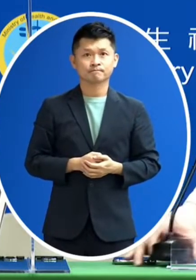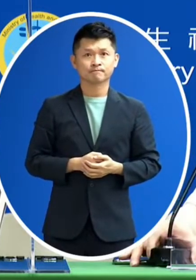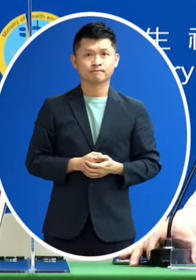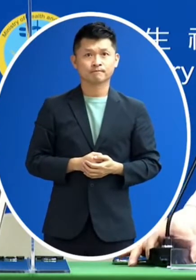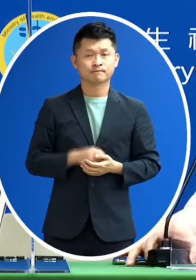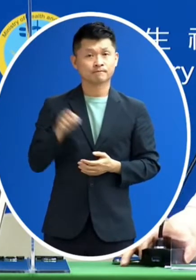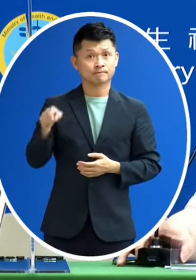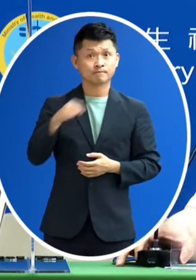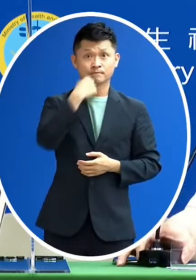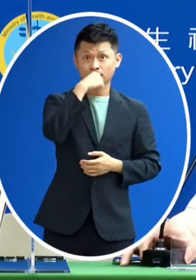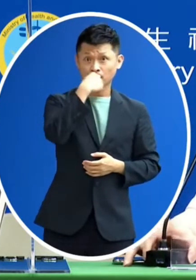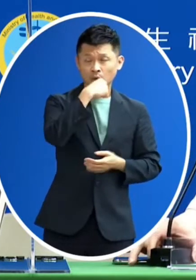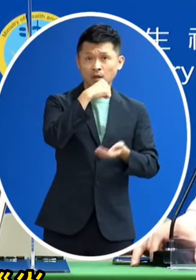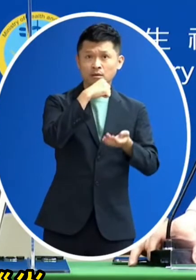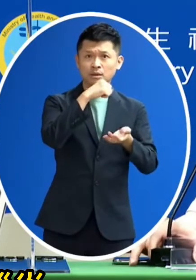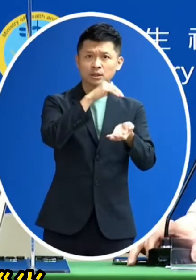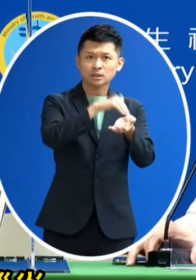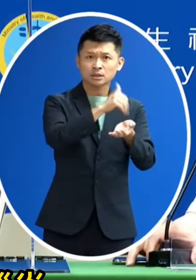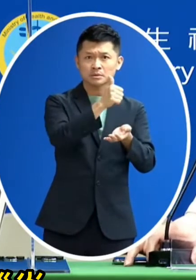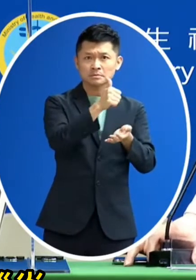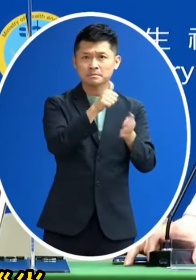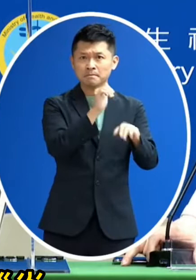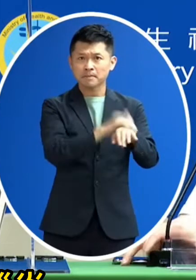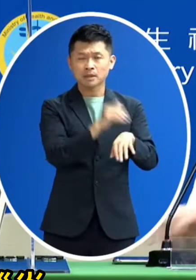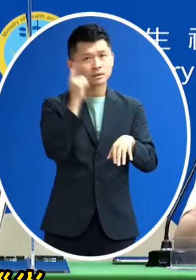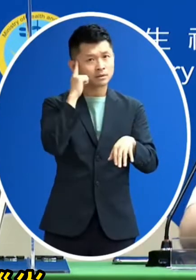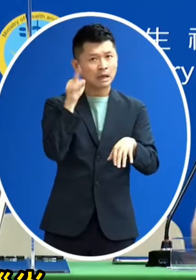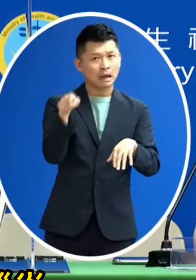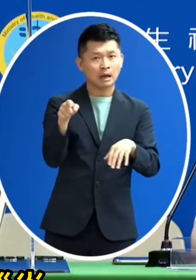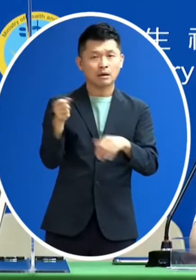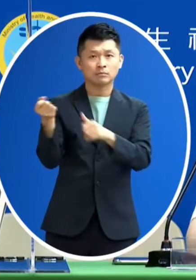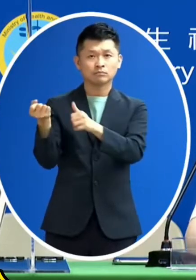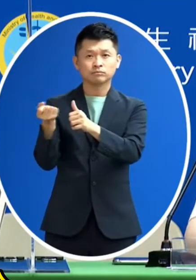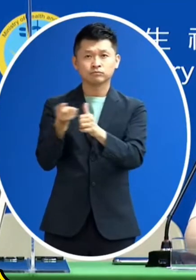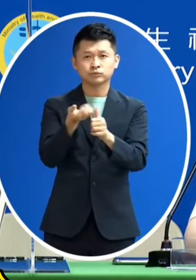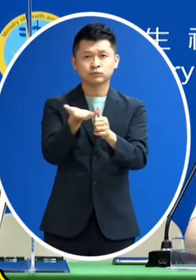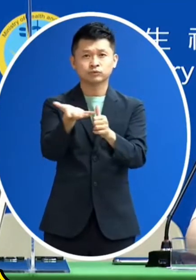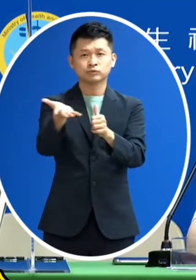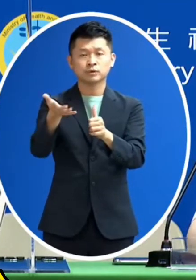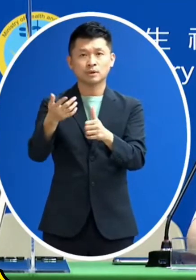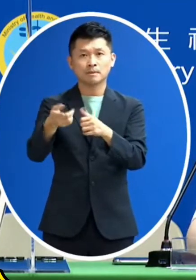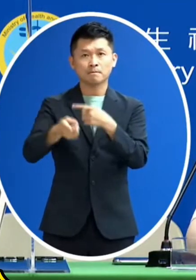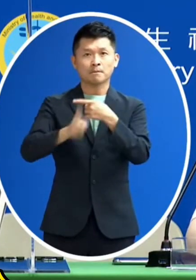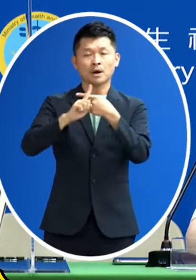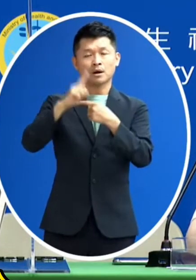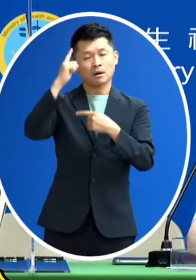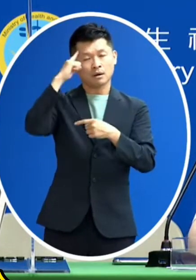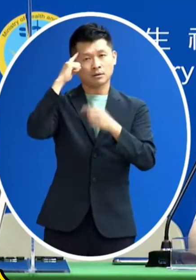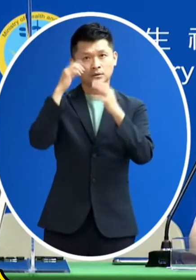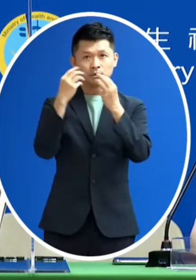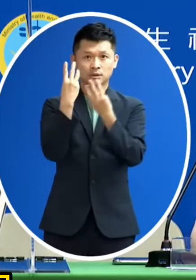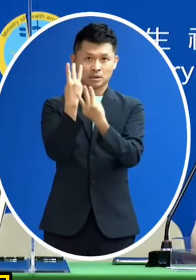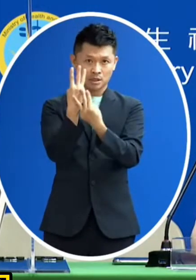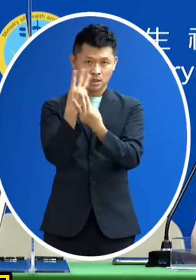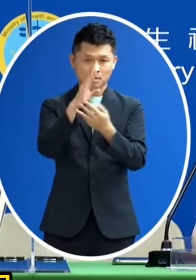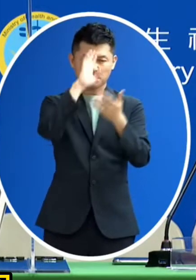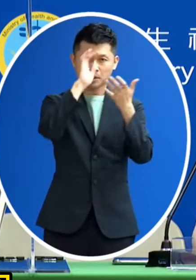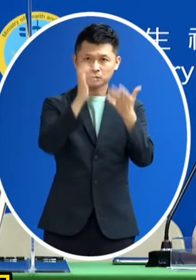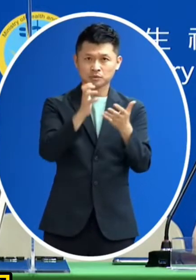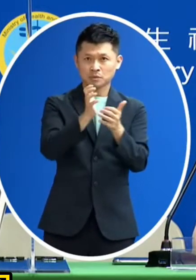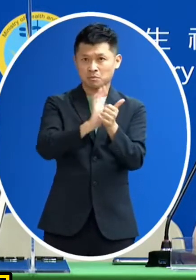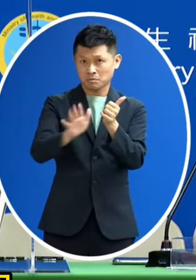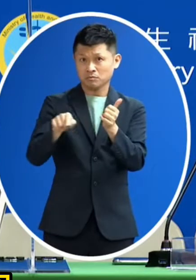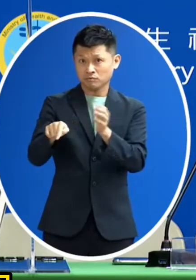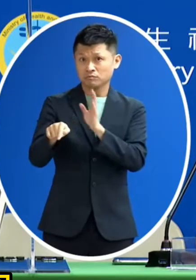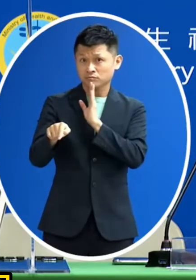跟国内有些医师担心，就是说是不是它比较容易导致脑炎，或比较容易导致重症这个部分目前是还没有